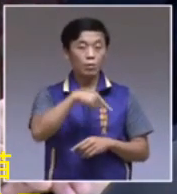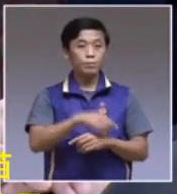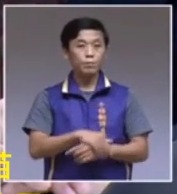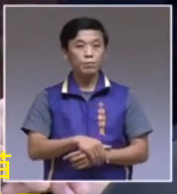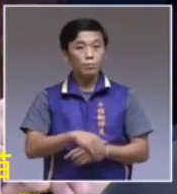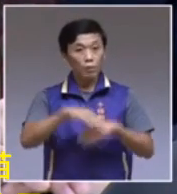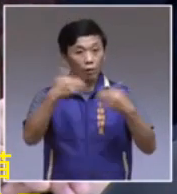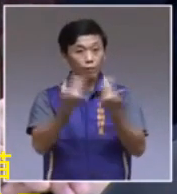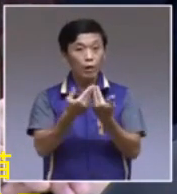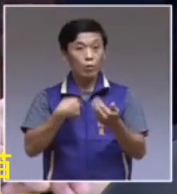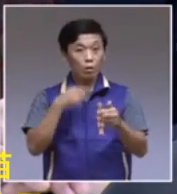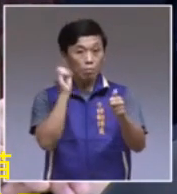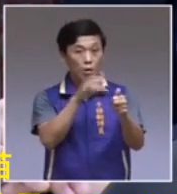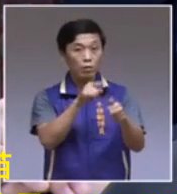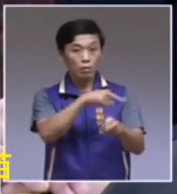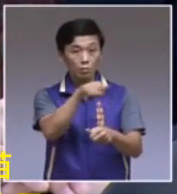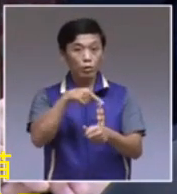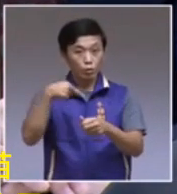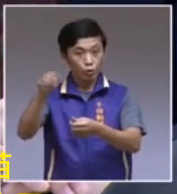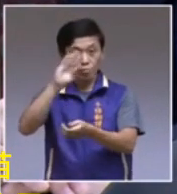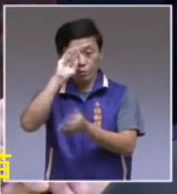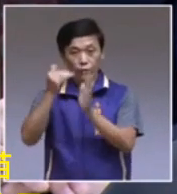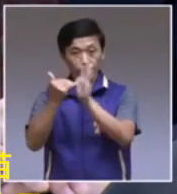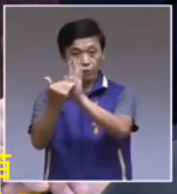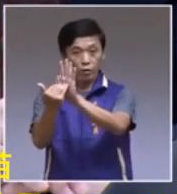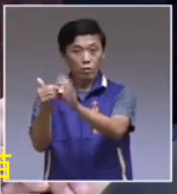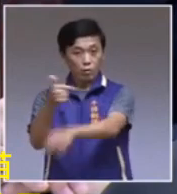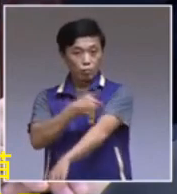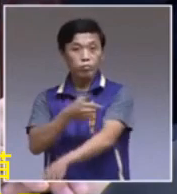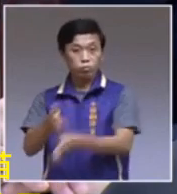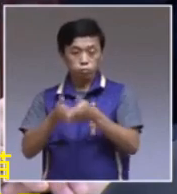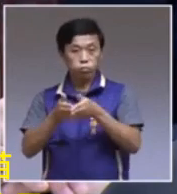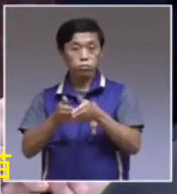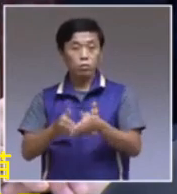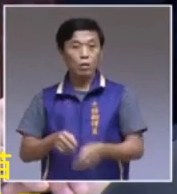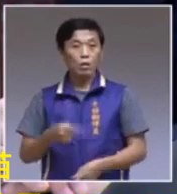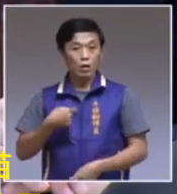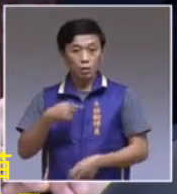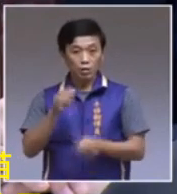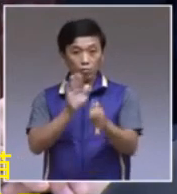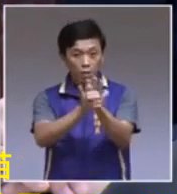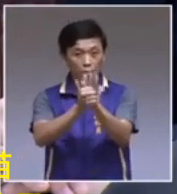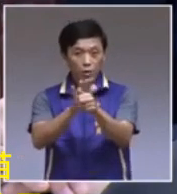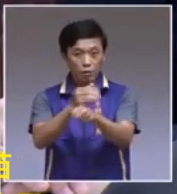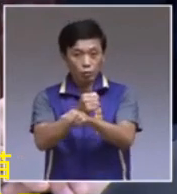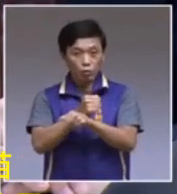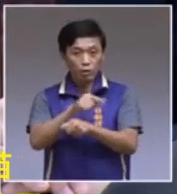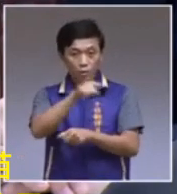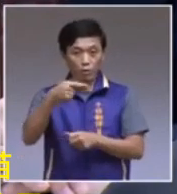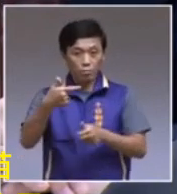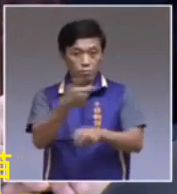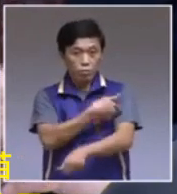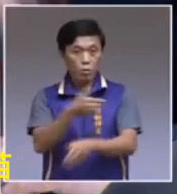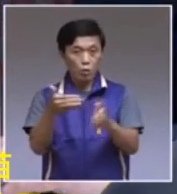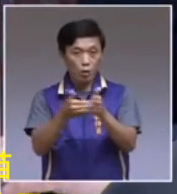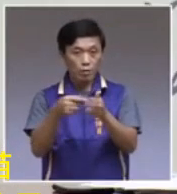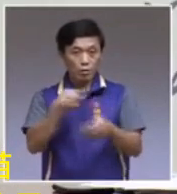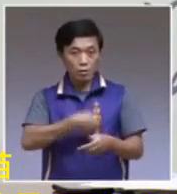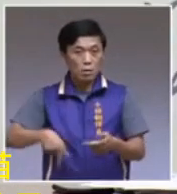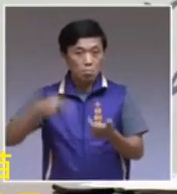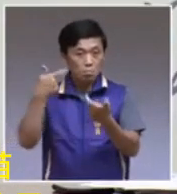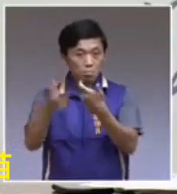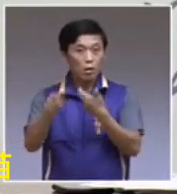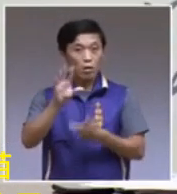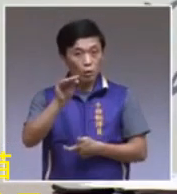而建议要去施打。那当然我们要非常注意是不是有副作用的产生。那